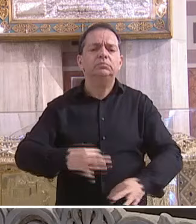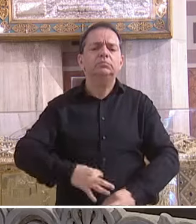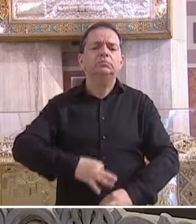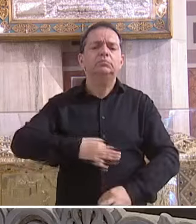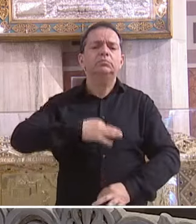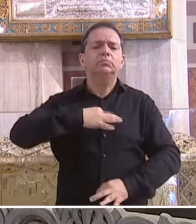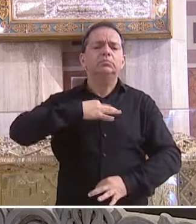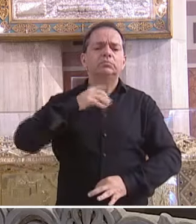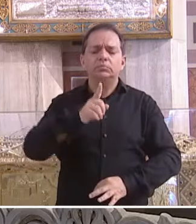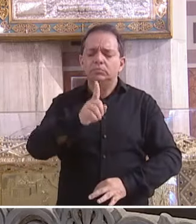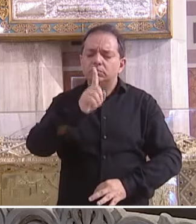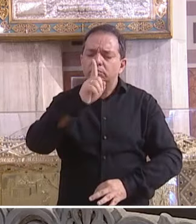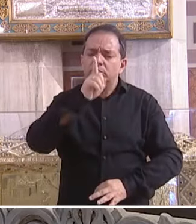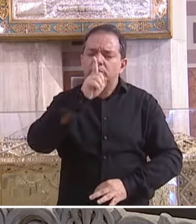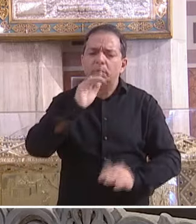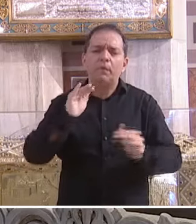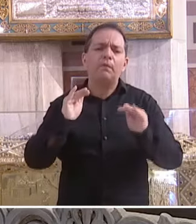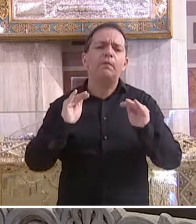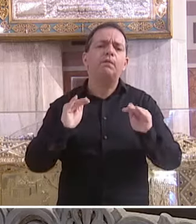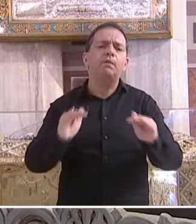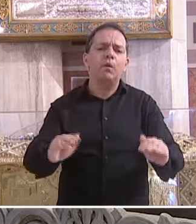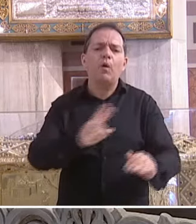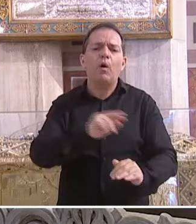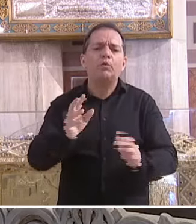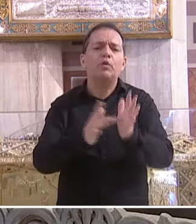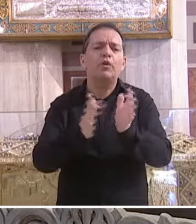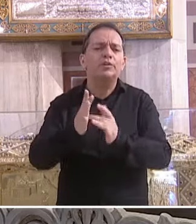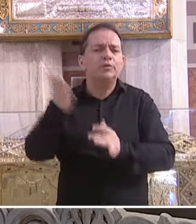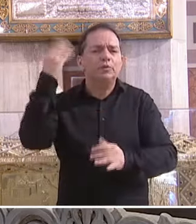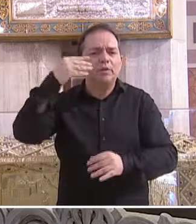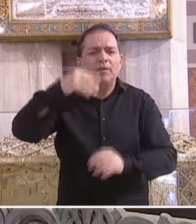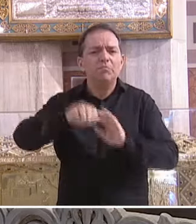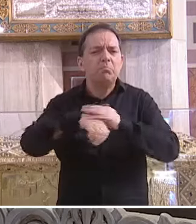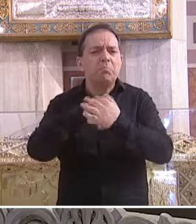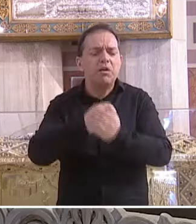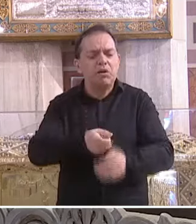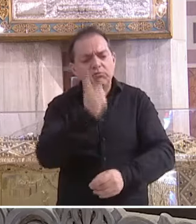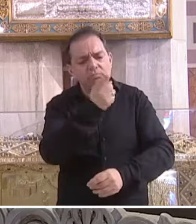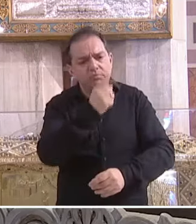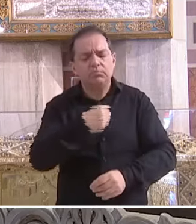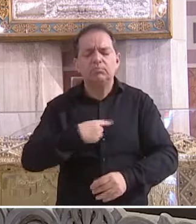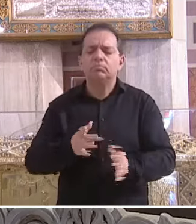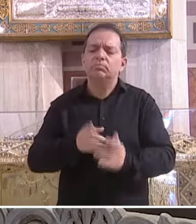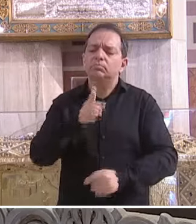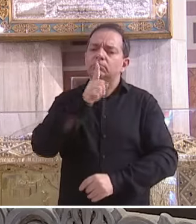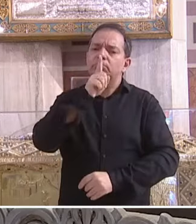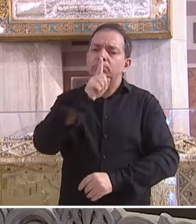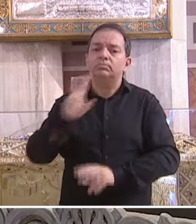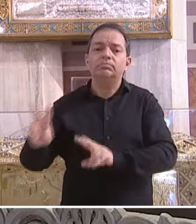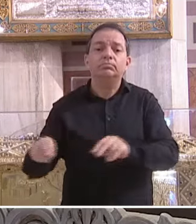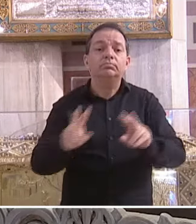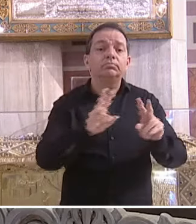μεγαλοπρεπός σιωπηλός, όπως ο Κύριος ενώπιον του Πιλάτου. Διέκοψε την σιωπή